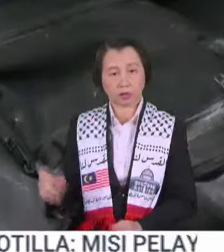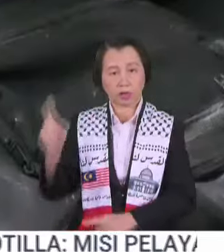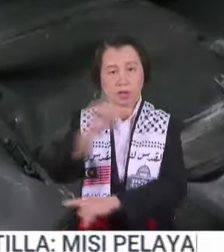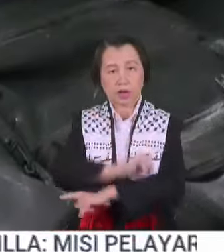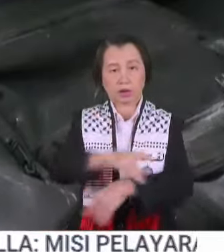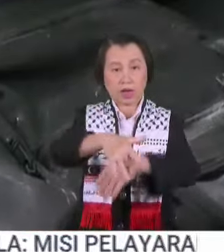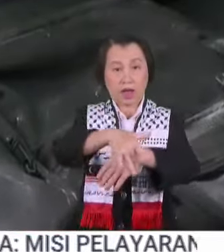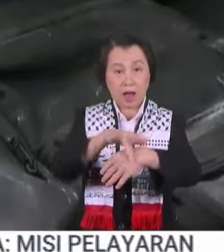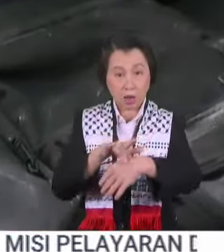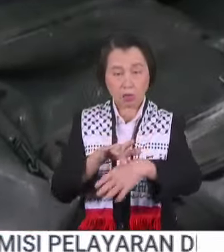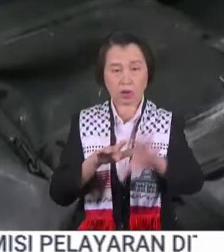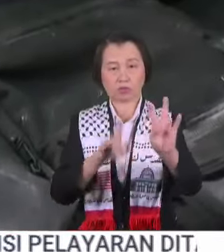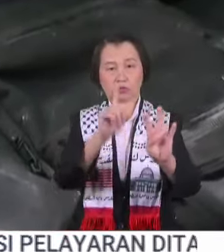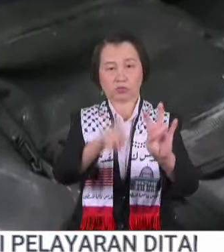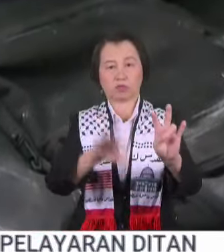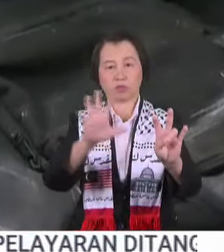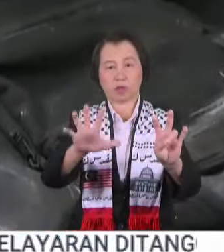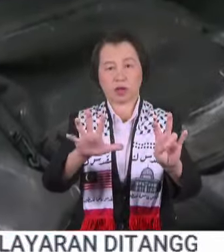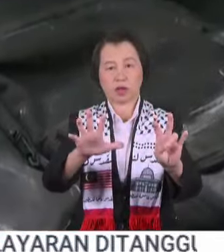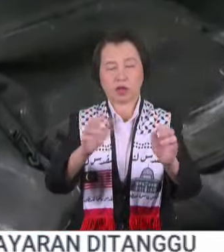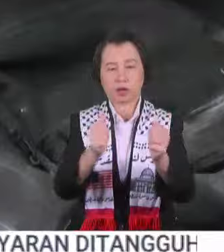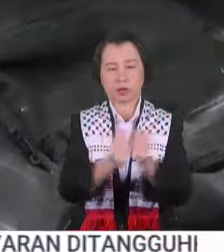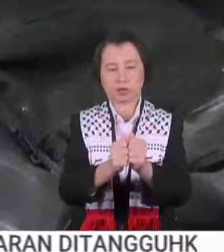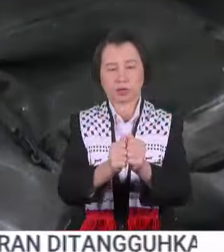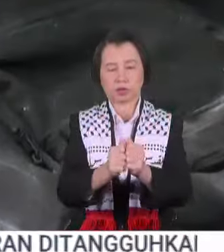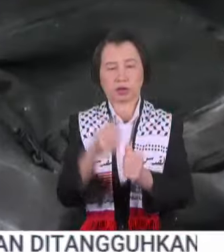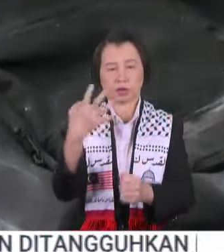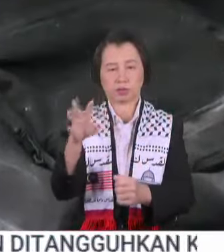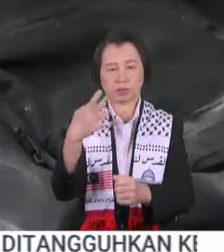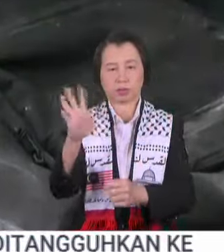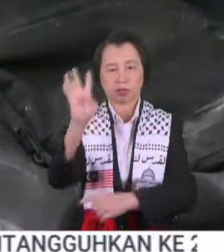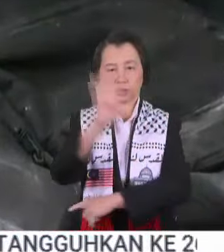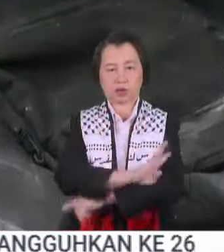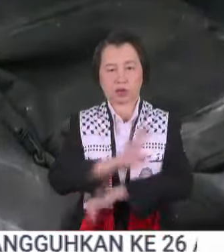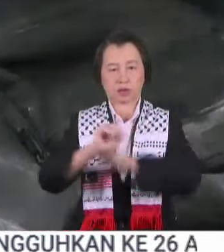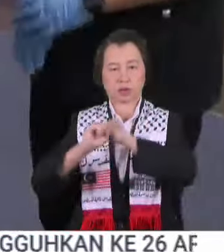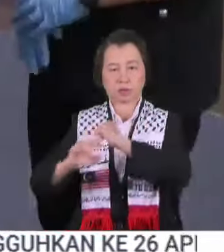awal ditetapkan pada 7 Mei dengan tempoh berkempen 14 hari.